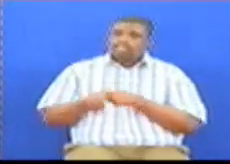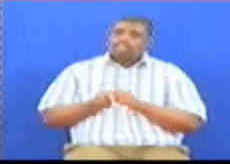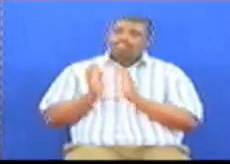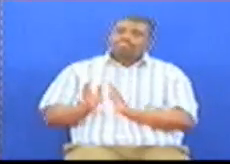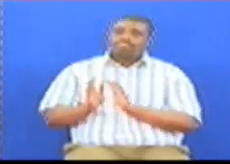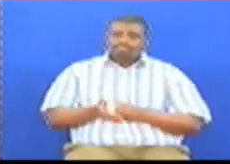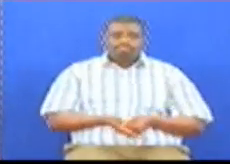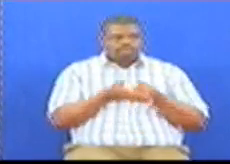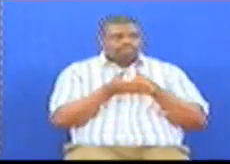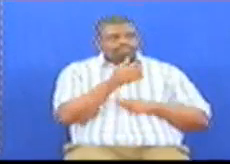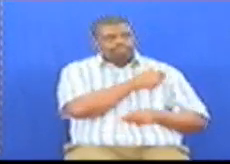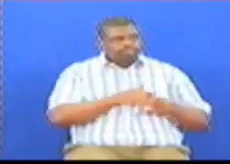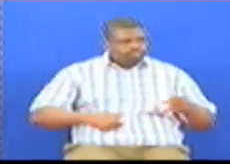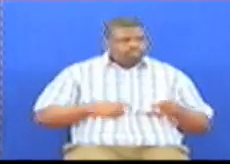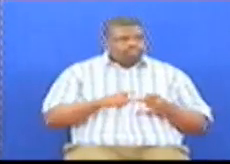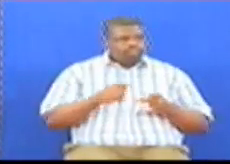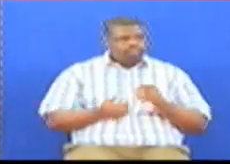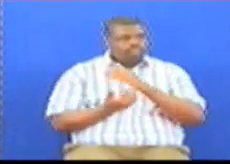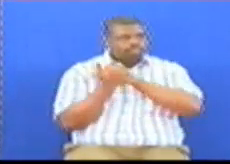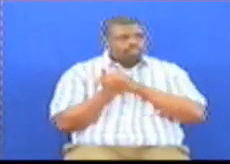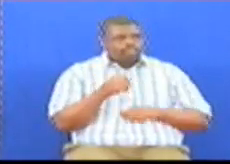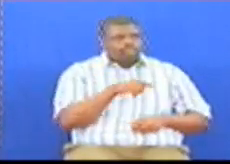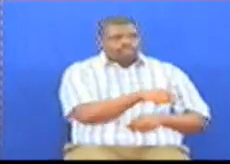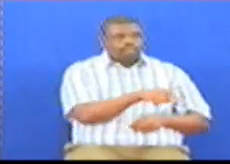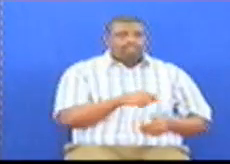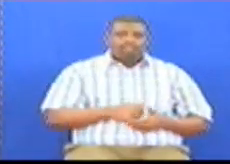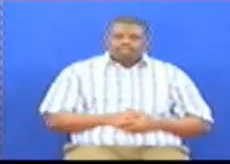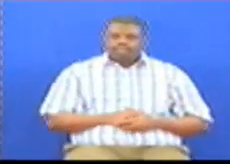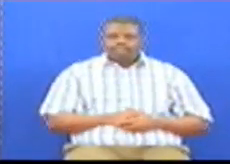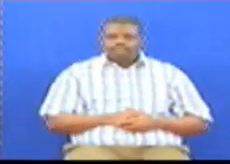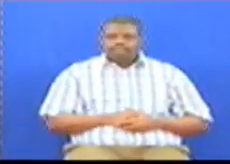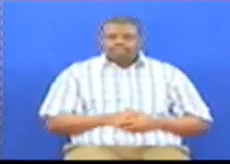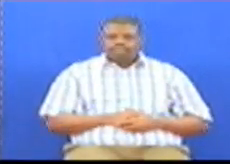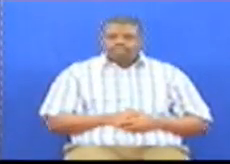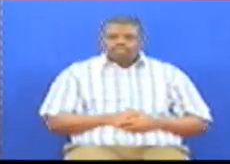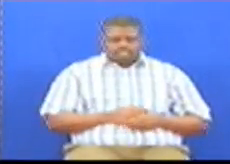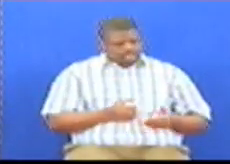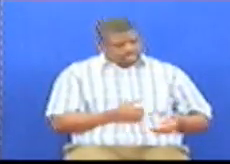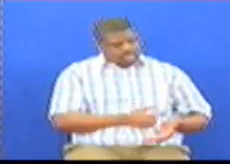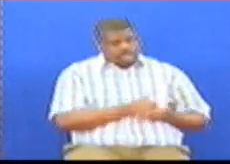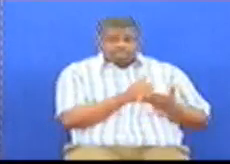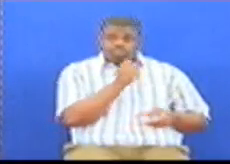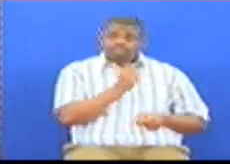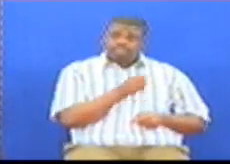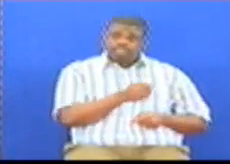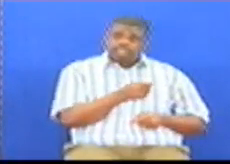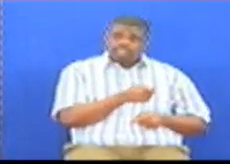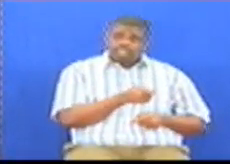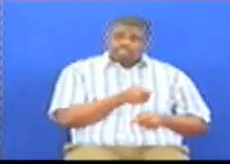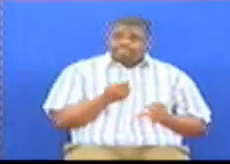mnamsaidia sana rais kwa majukumu haya leo wapeni. Lakini mheshimiwa naibu spika, unaposifu